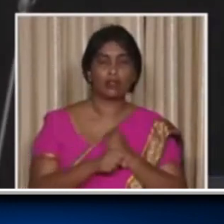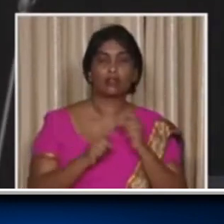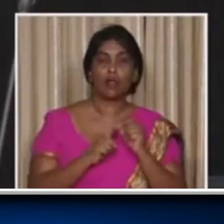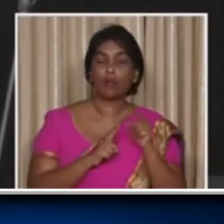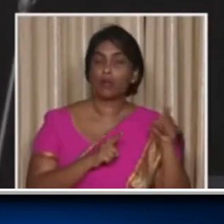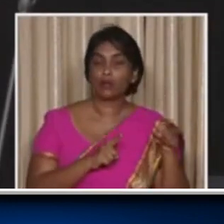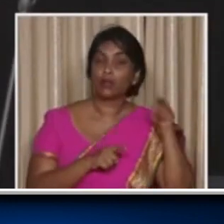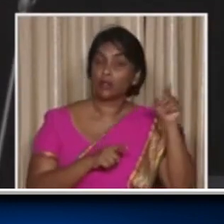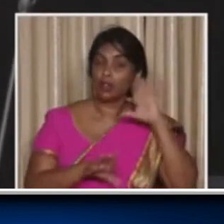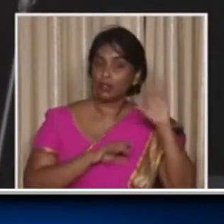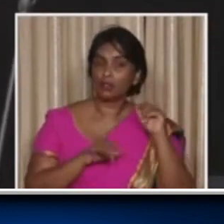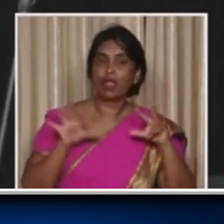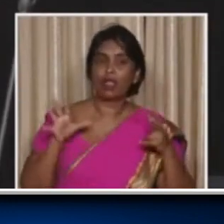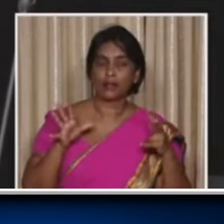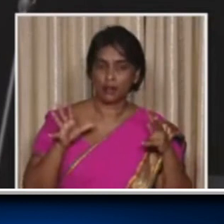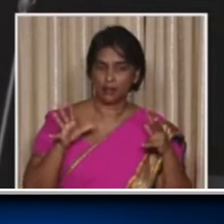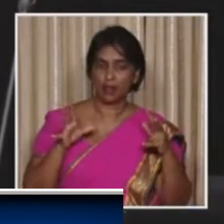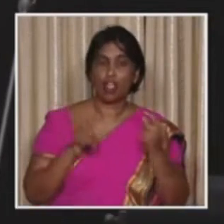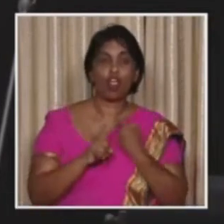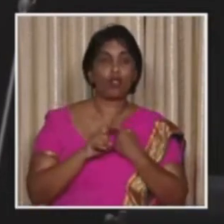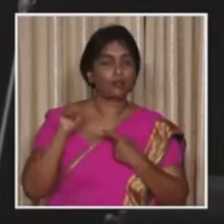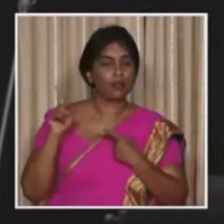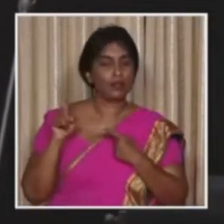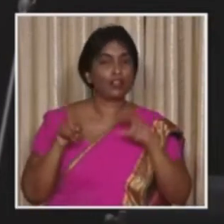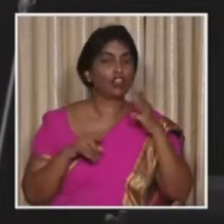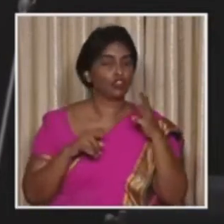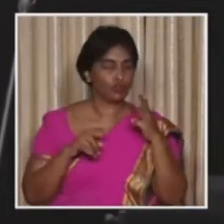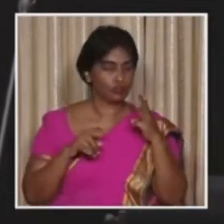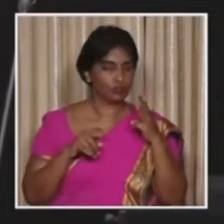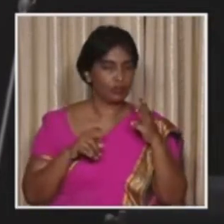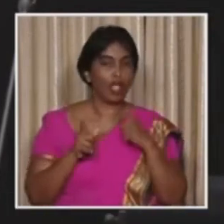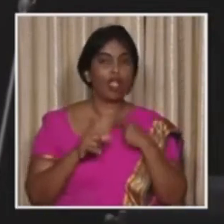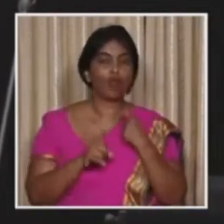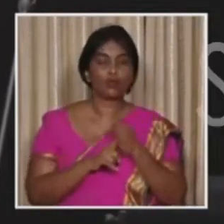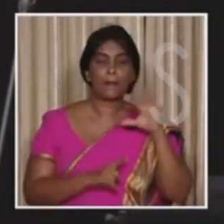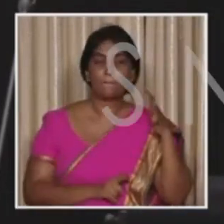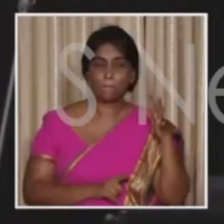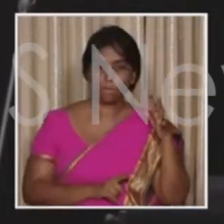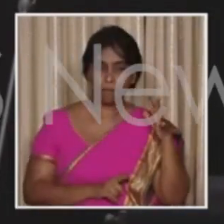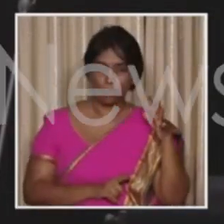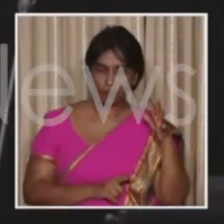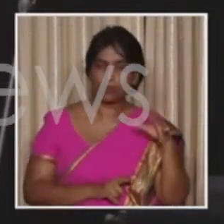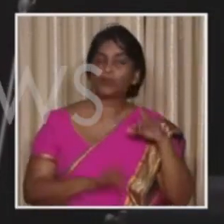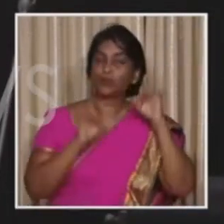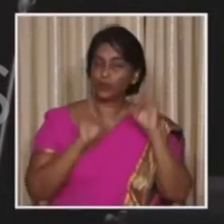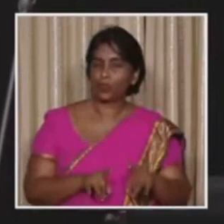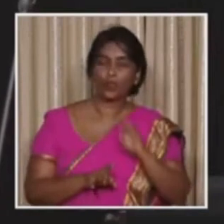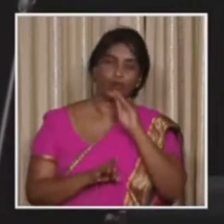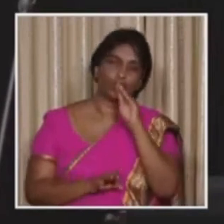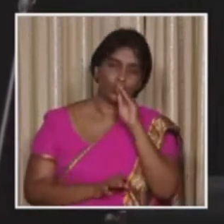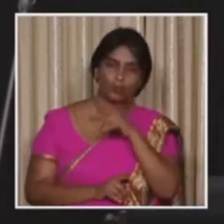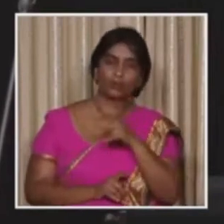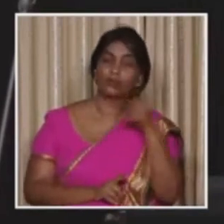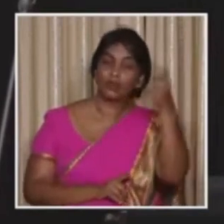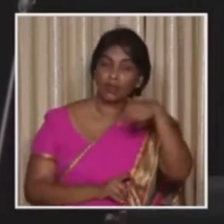ඉන්දිය? ඒගොල්ලන්ගේ තොරතුරු අනුව 800යි. කොත්මලේ කීයද ඉන්දිය? 300යි. අකුරණ 500ක් නැහැ. හරි. ඒ නිසා අඩු ගානේ